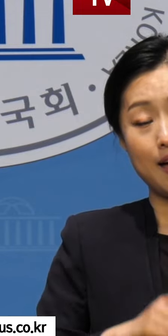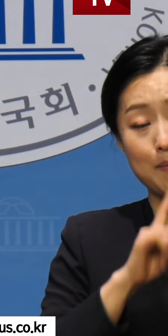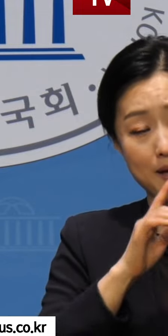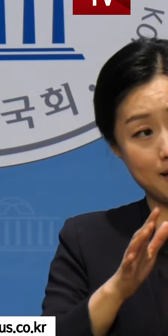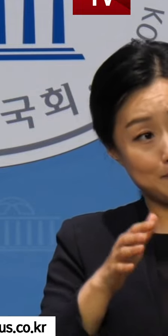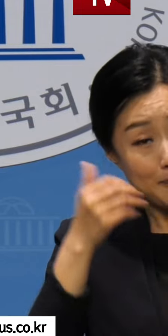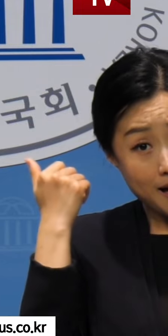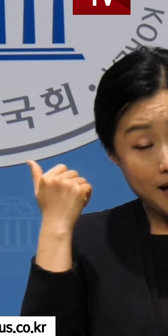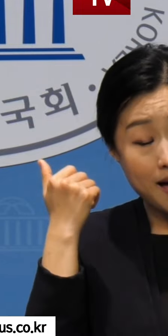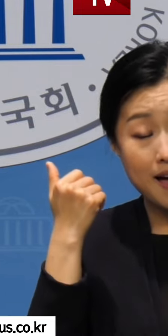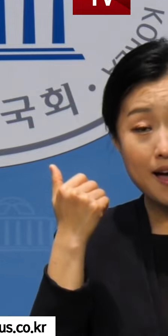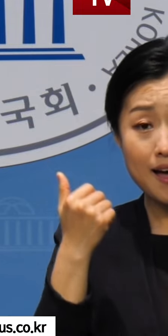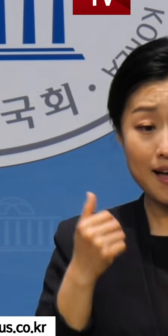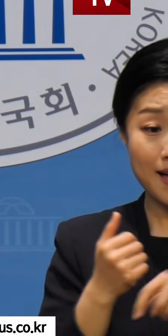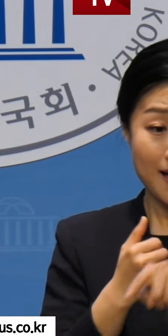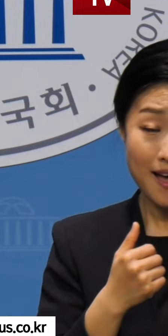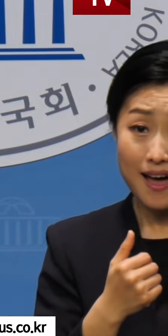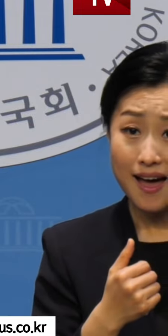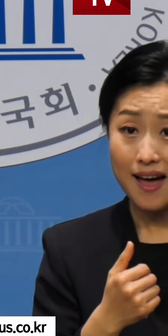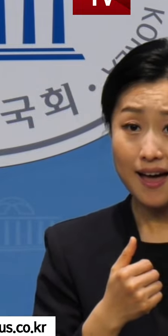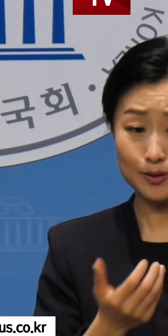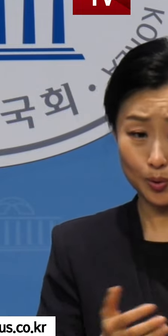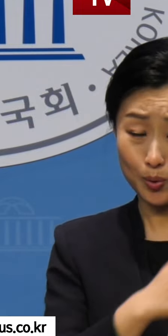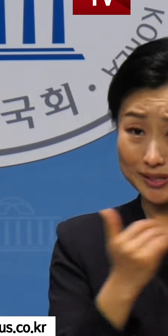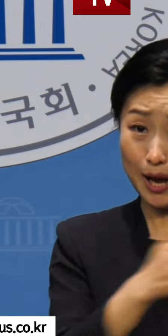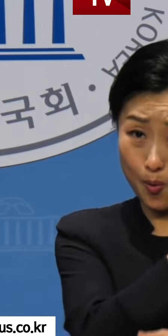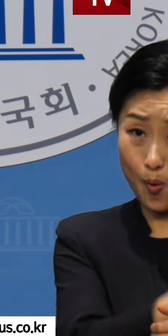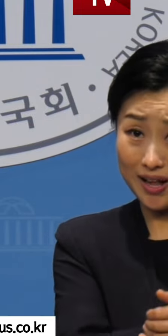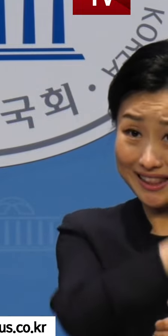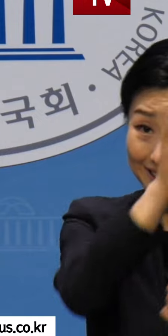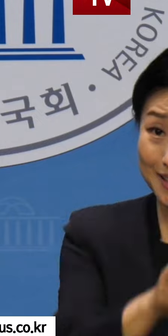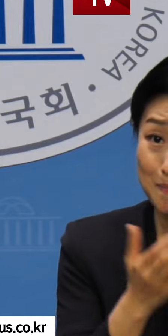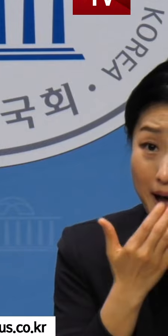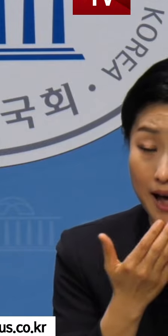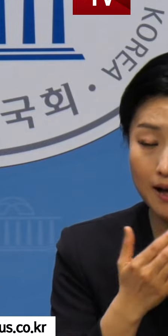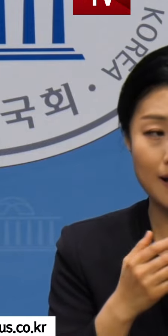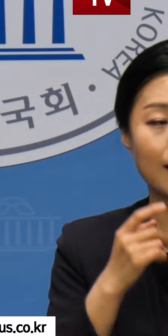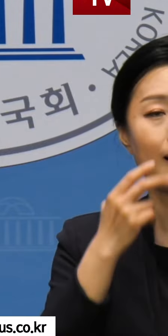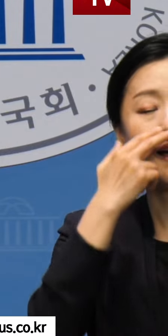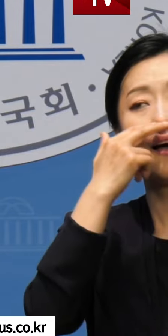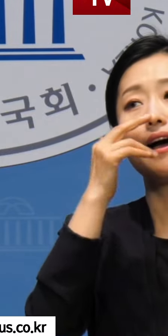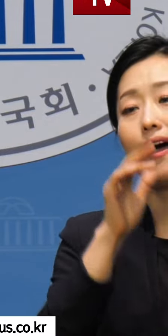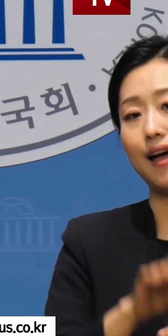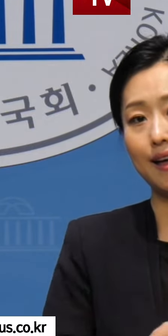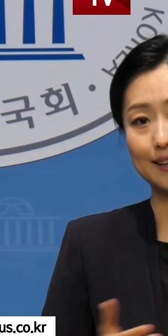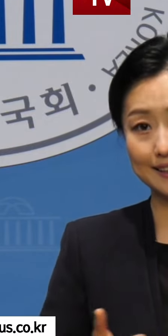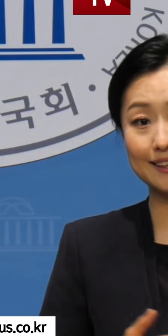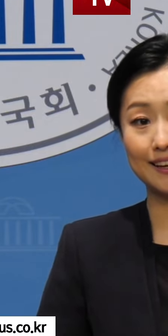않는 반노동 인사에게 노동자의 권익을 맡기겠다니 기가 막힙니다.